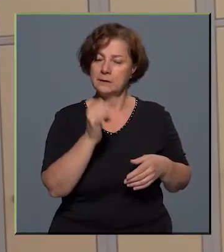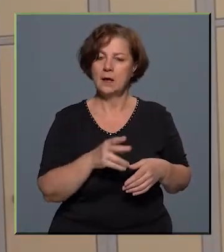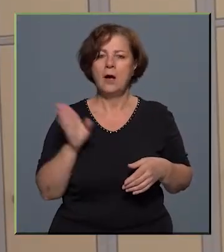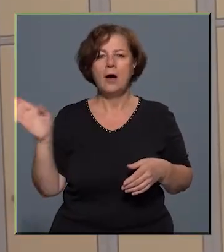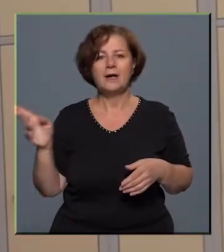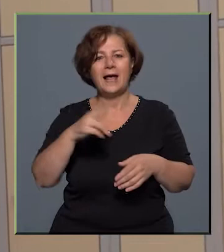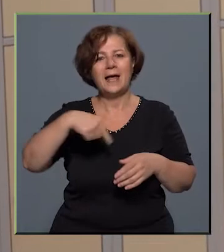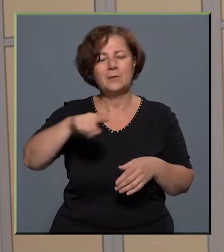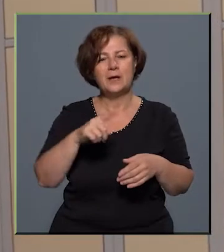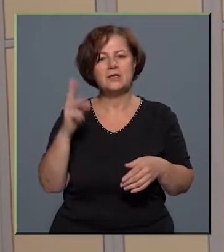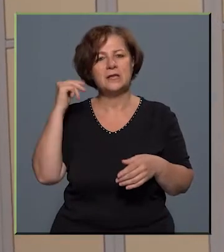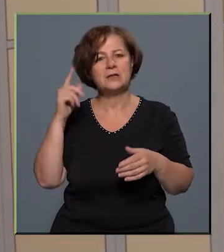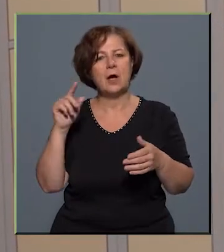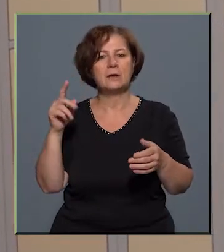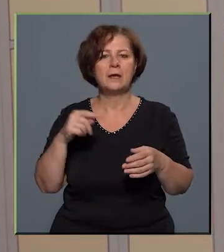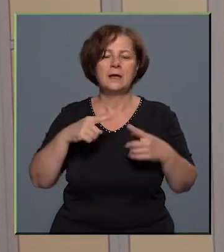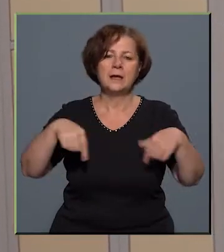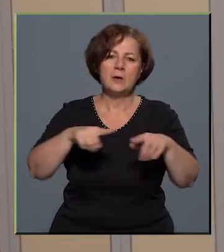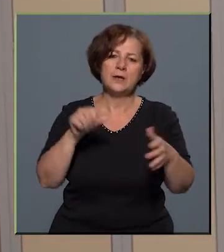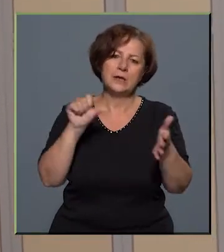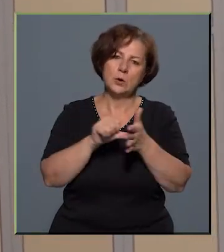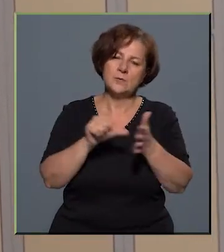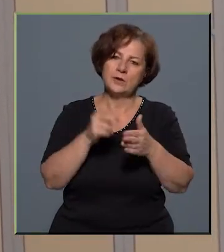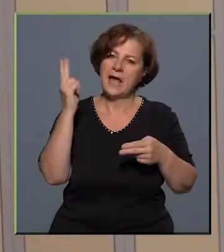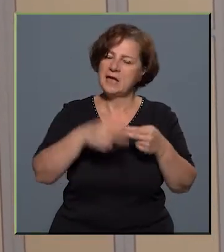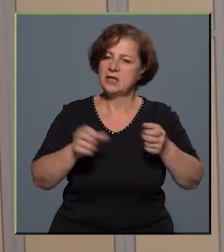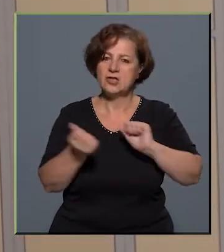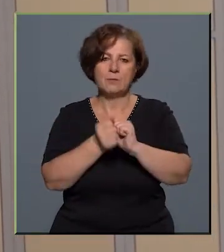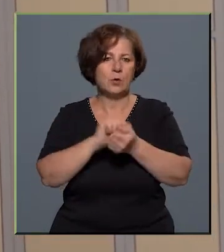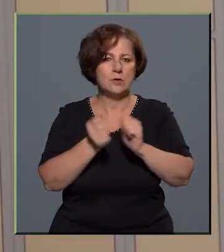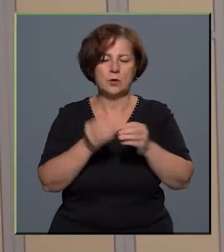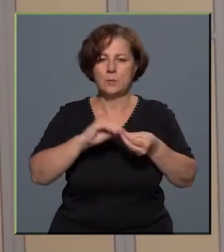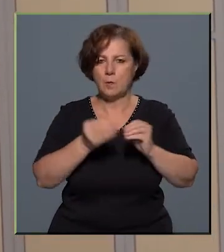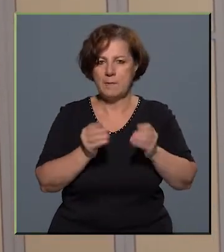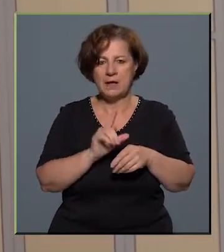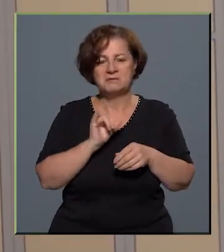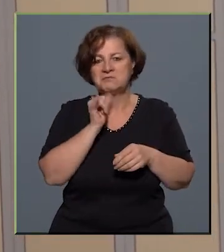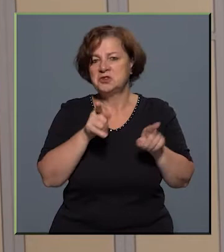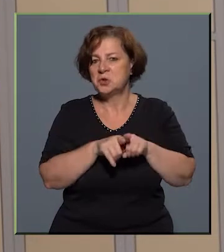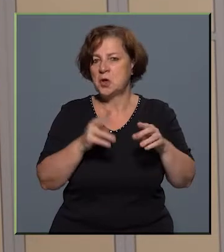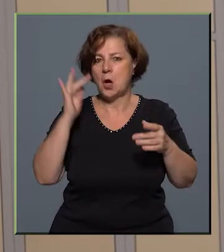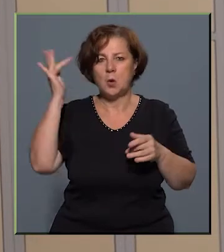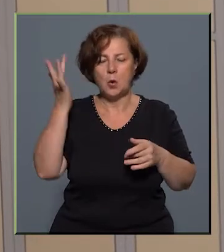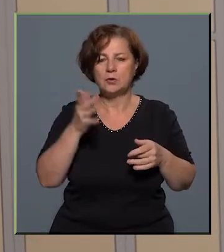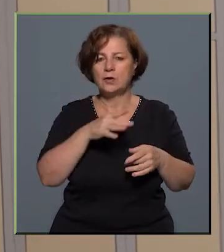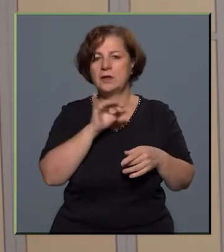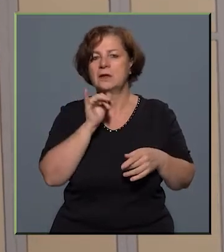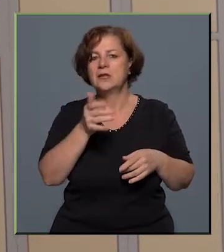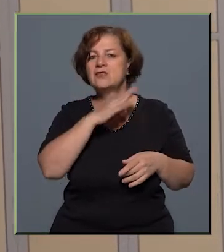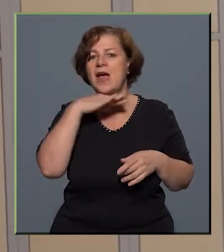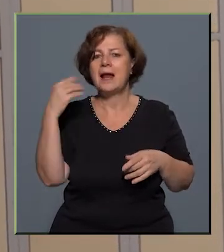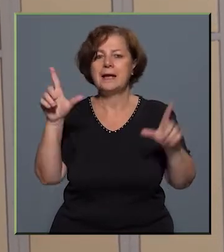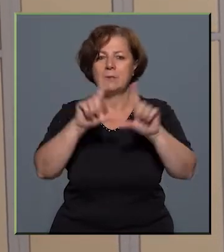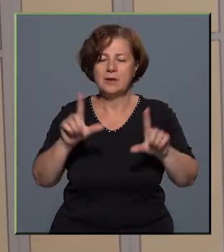keletpesti tankerületi központ nagy örömömre eddig sem küzdött problémákkal, tehát nem volt olyan gondunk, hogy ne lett volna elég